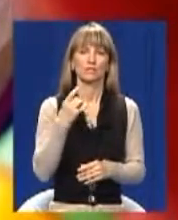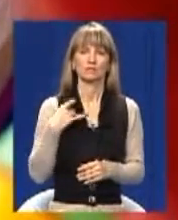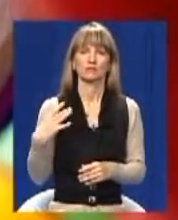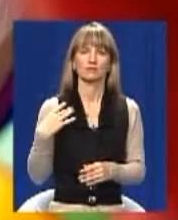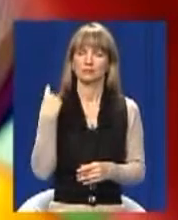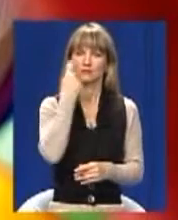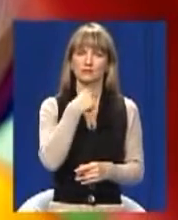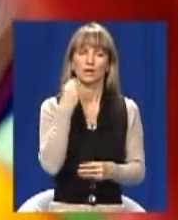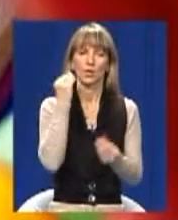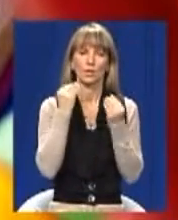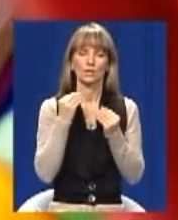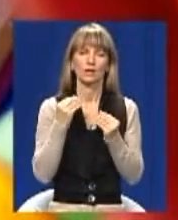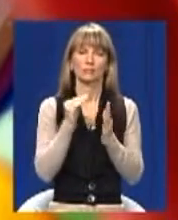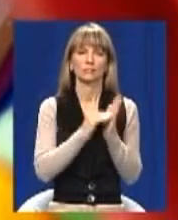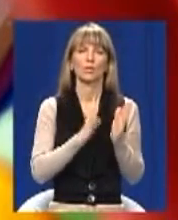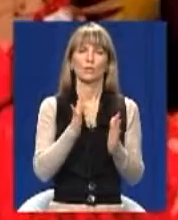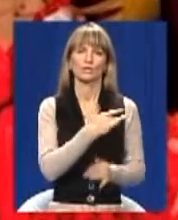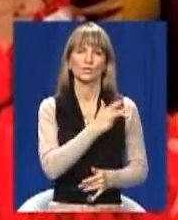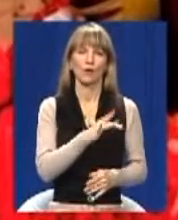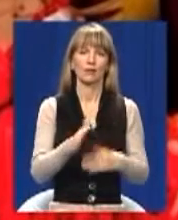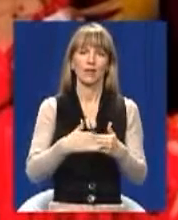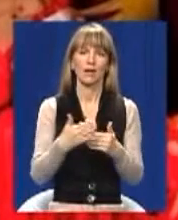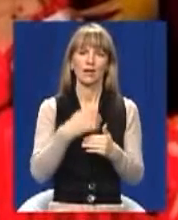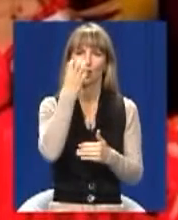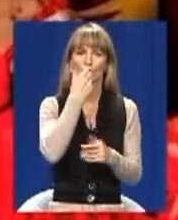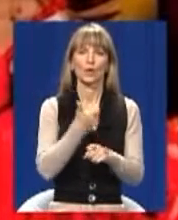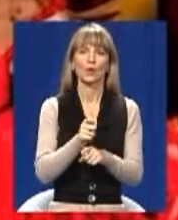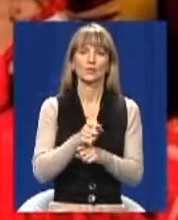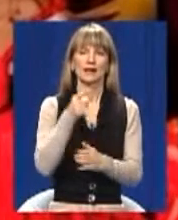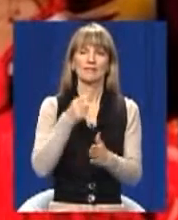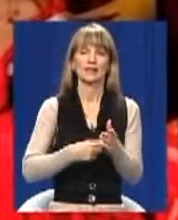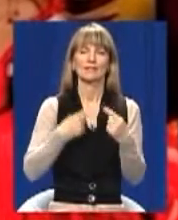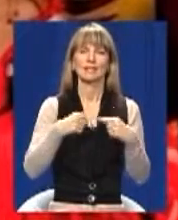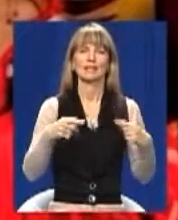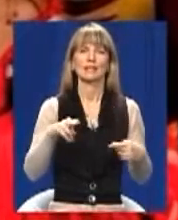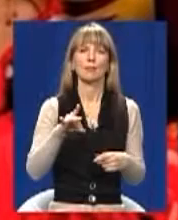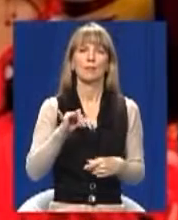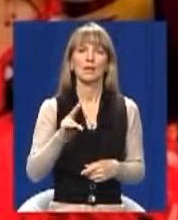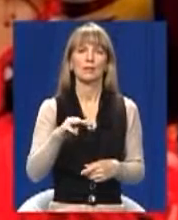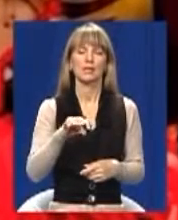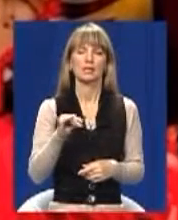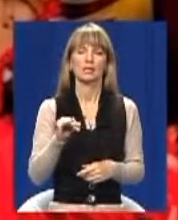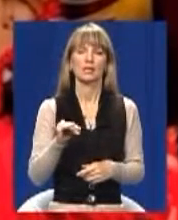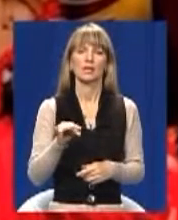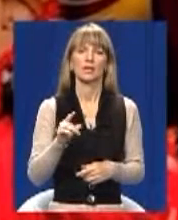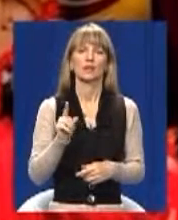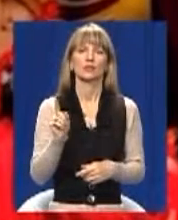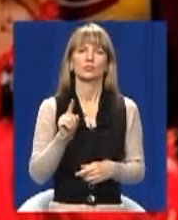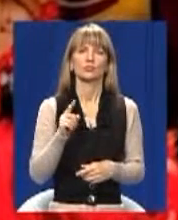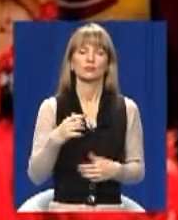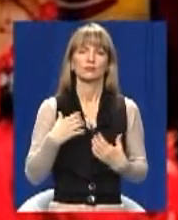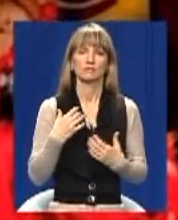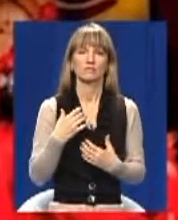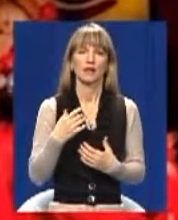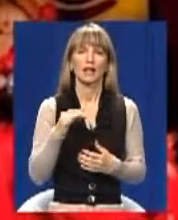обличчя клоуна з реєстру, буде суворо покарано. Клоуни дуже вірять у різні прикмети. Щоб не впали циркові збори, вони ніколи